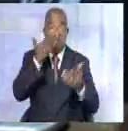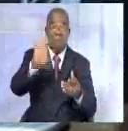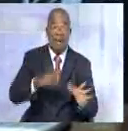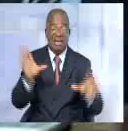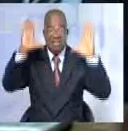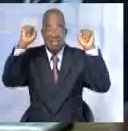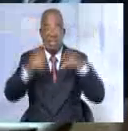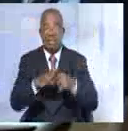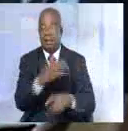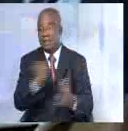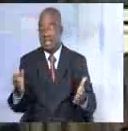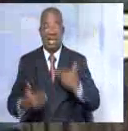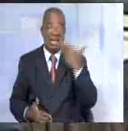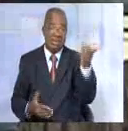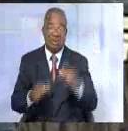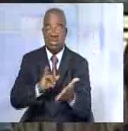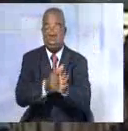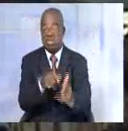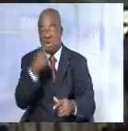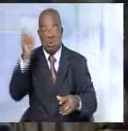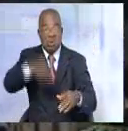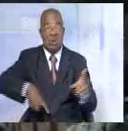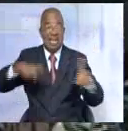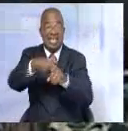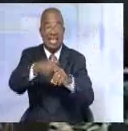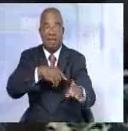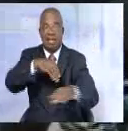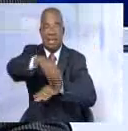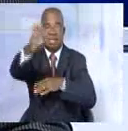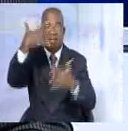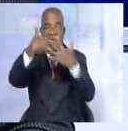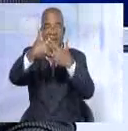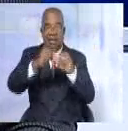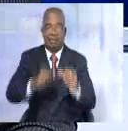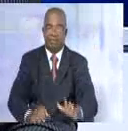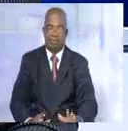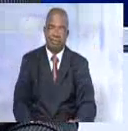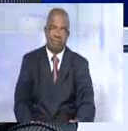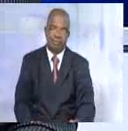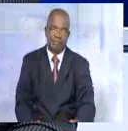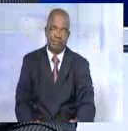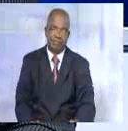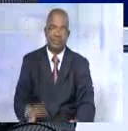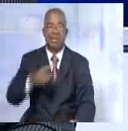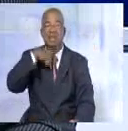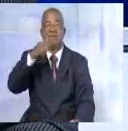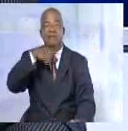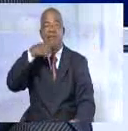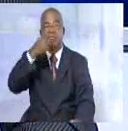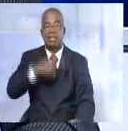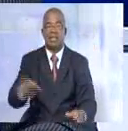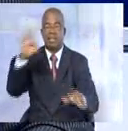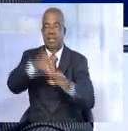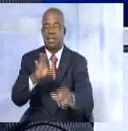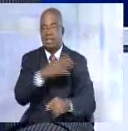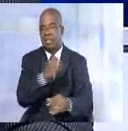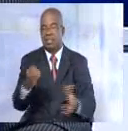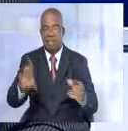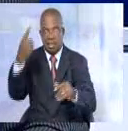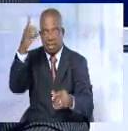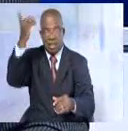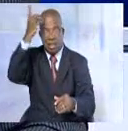porter la voix des journalistes persécutés en République démocratique du Congo. En Guinée, les élections législatives prévues